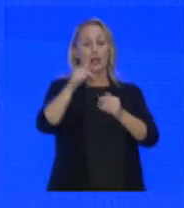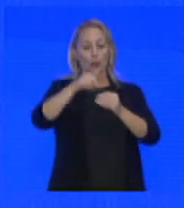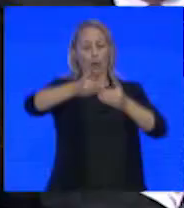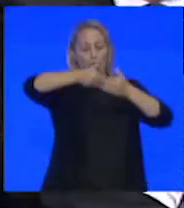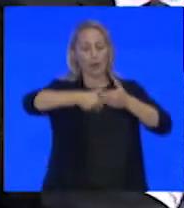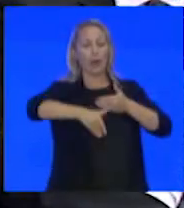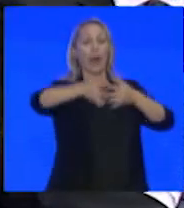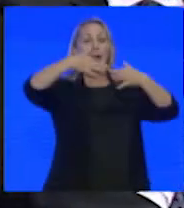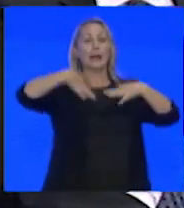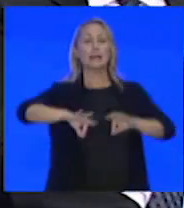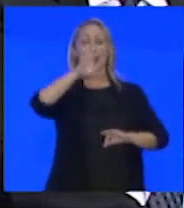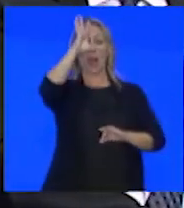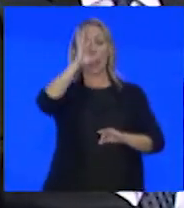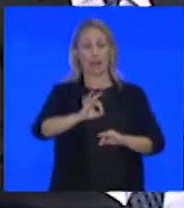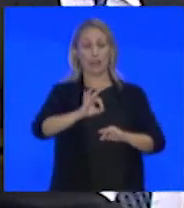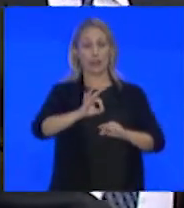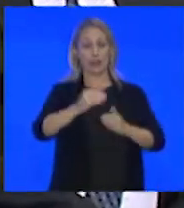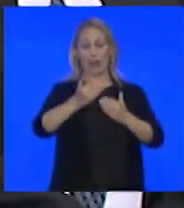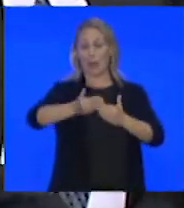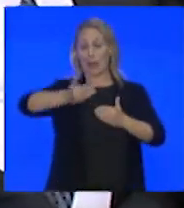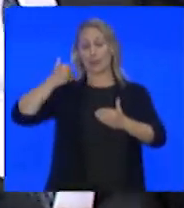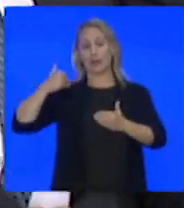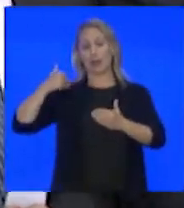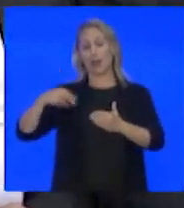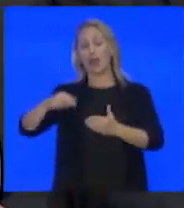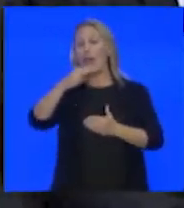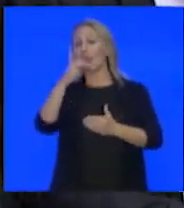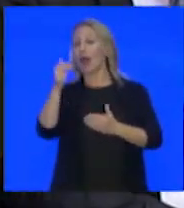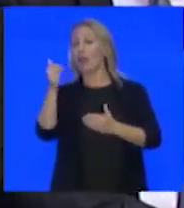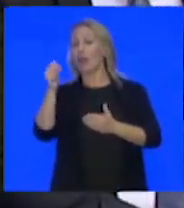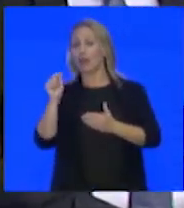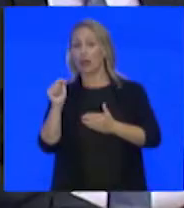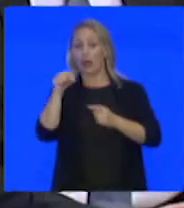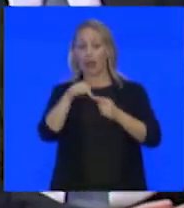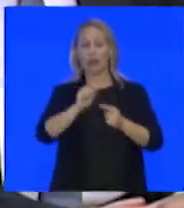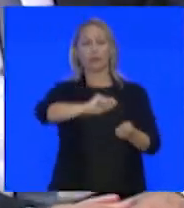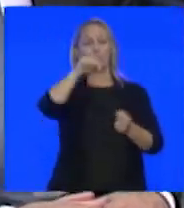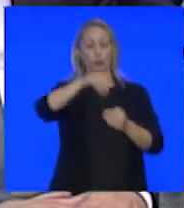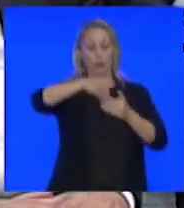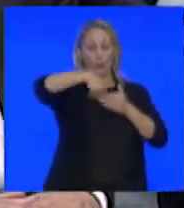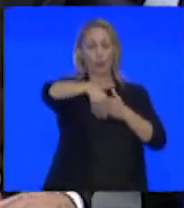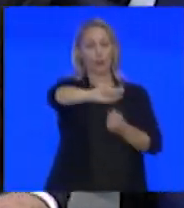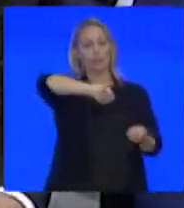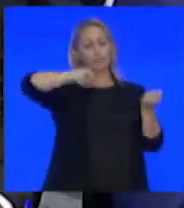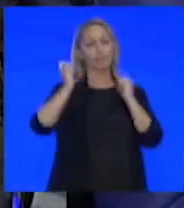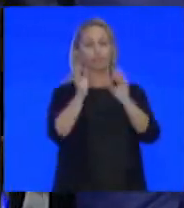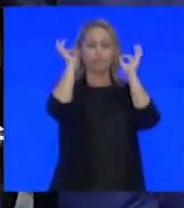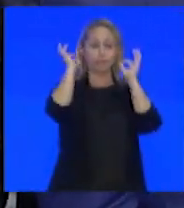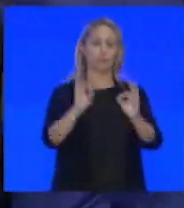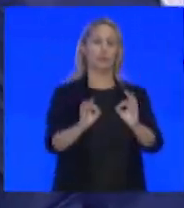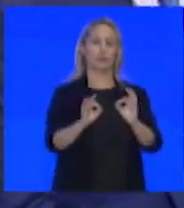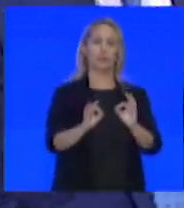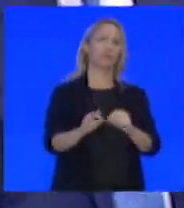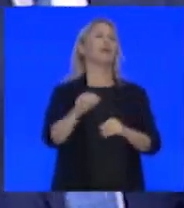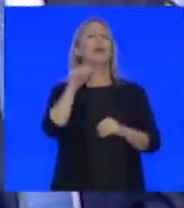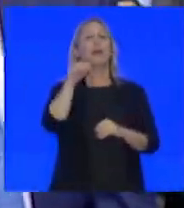σύγκρισης ανάμεσα στις υποσχέσεις και στις πράξεις. Και ένας χώρος αναμέτρησης μεταξύ των